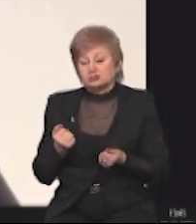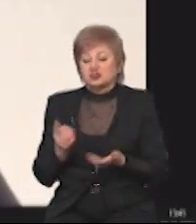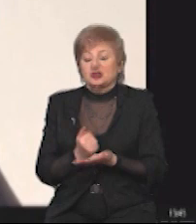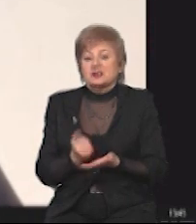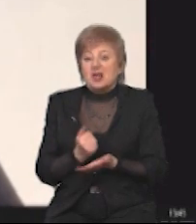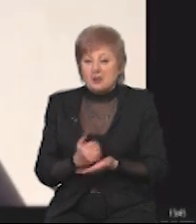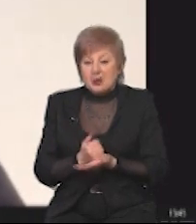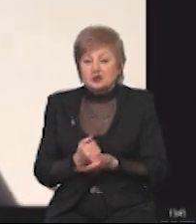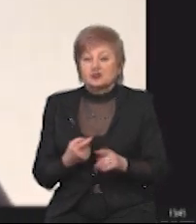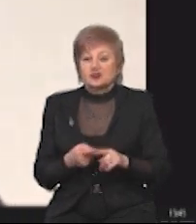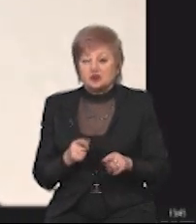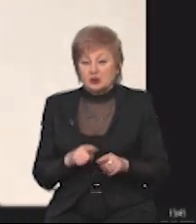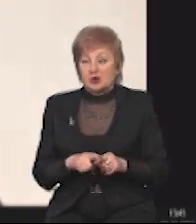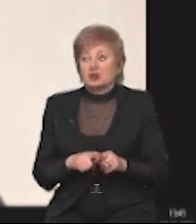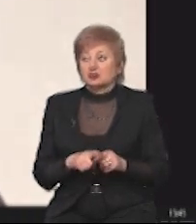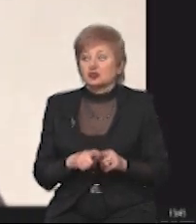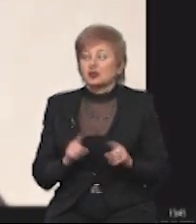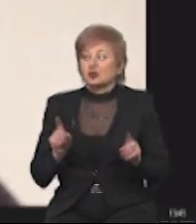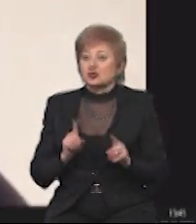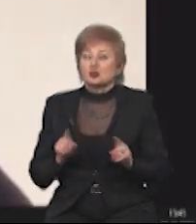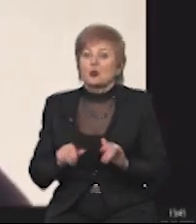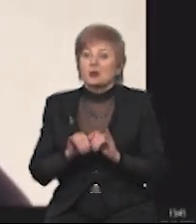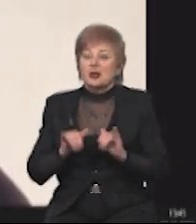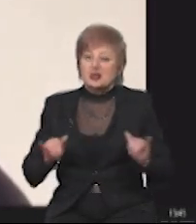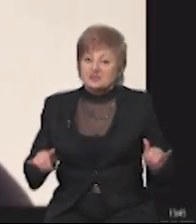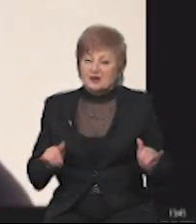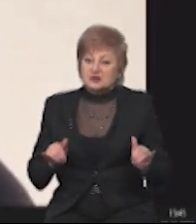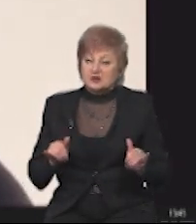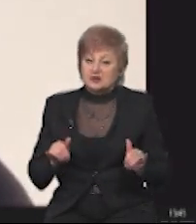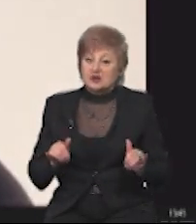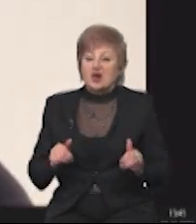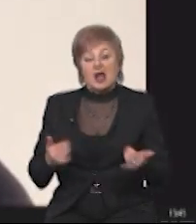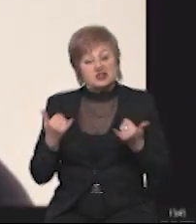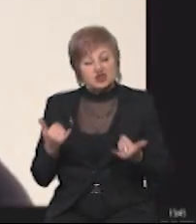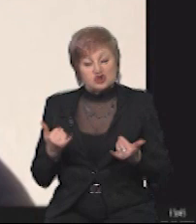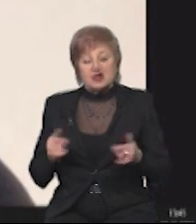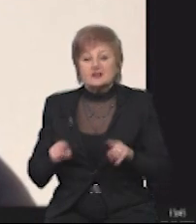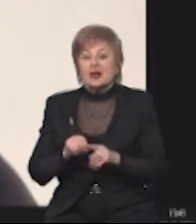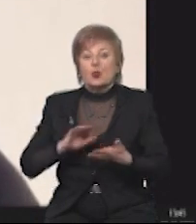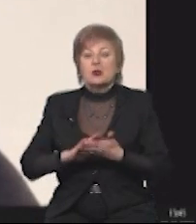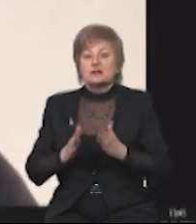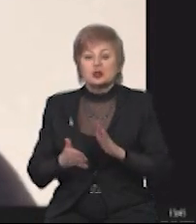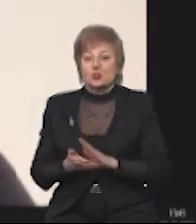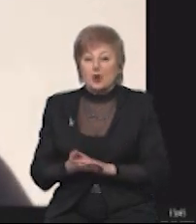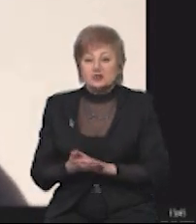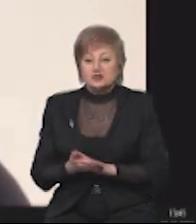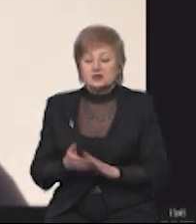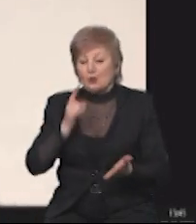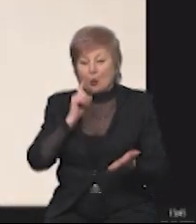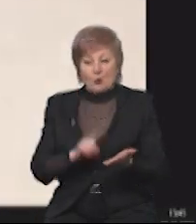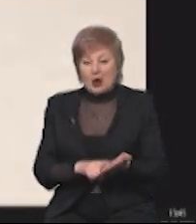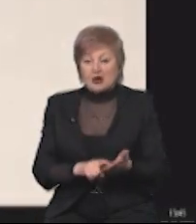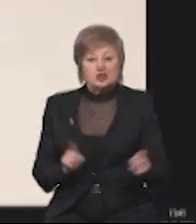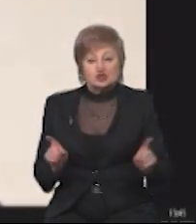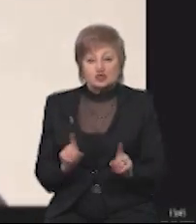зарабатывали достаточно для того, чтобы как бы развивать этот бизнес. На данный момент в такой ситуации мы попали,